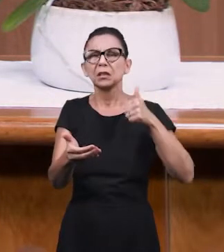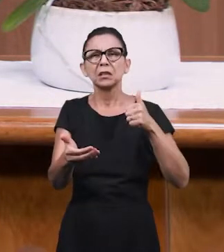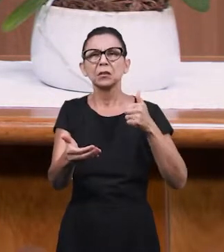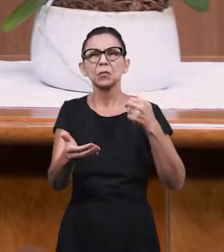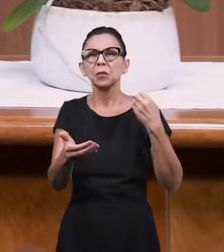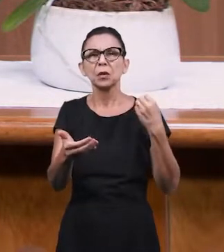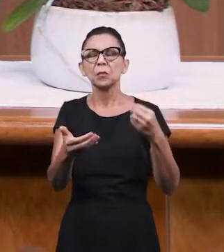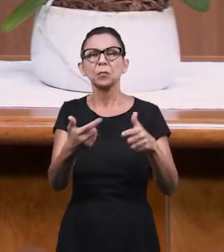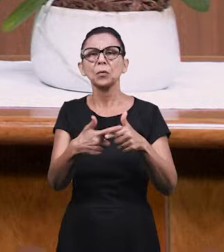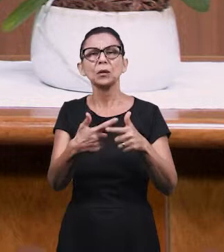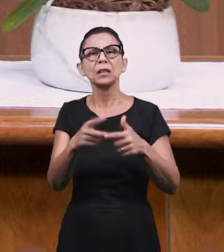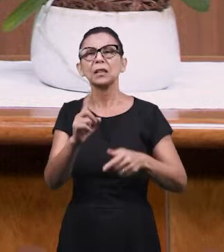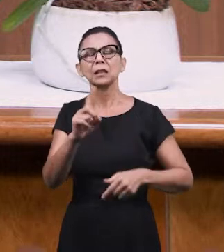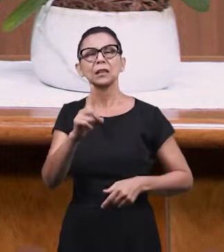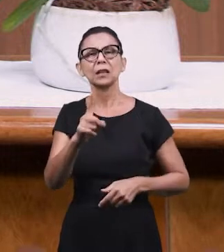droite?